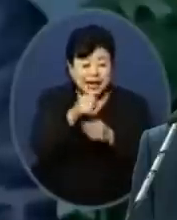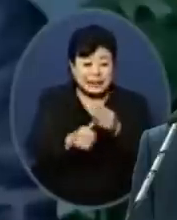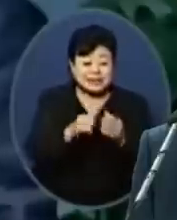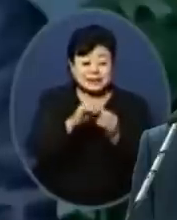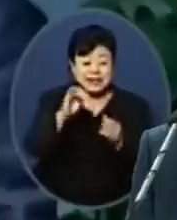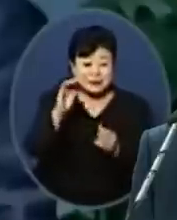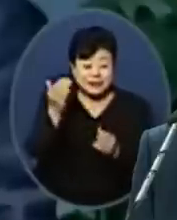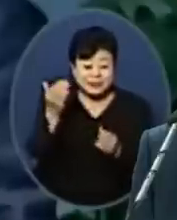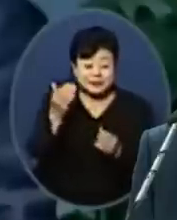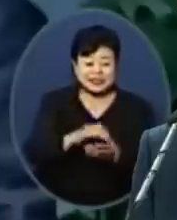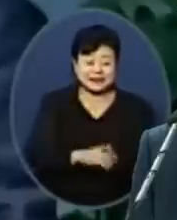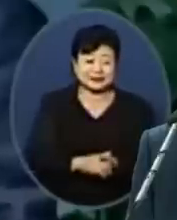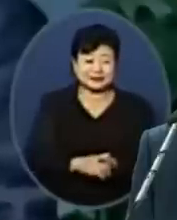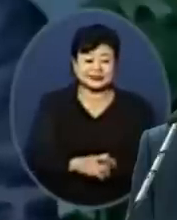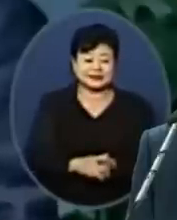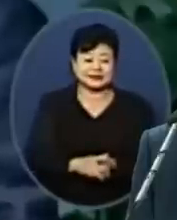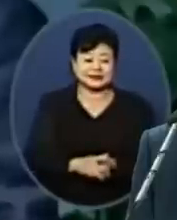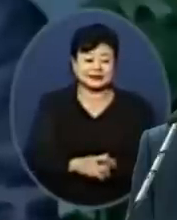하나님의 사람인 것입니다.